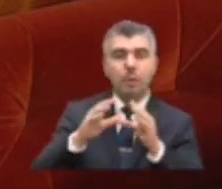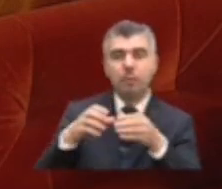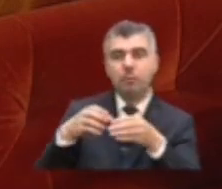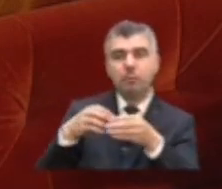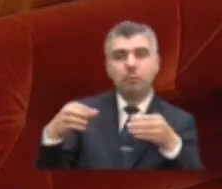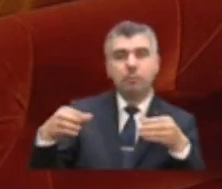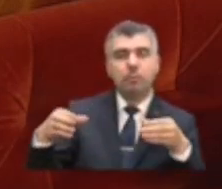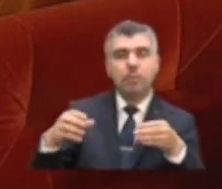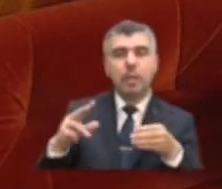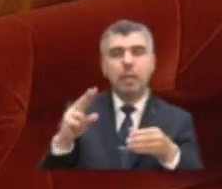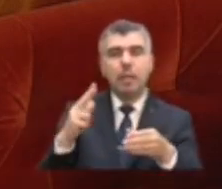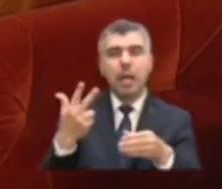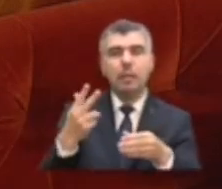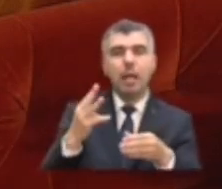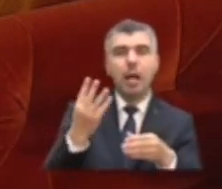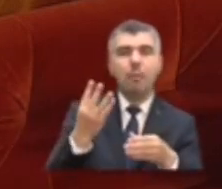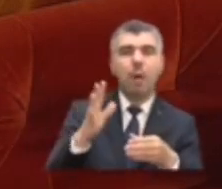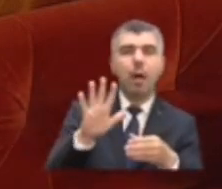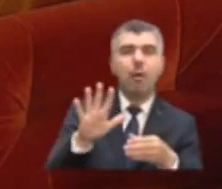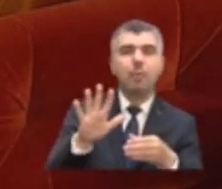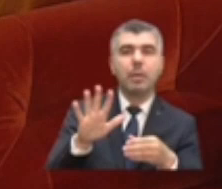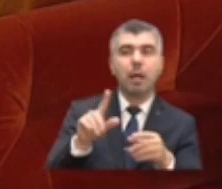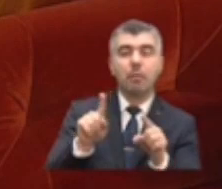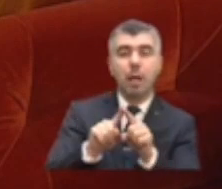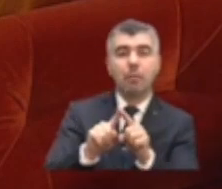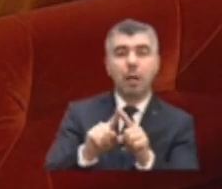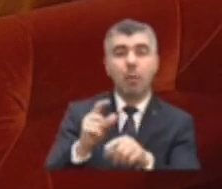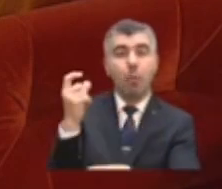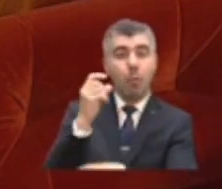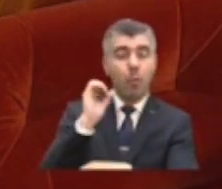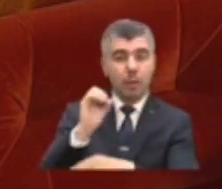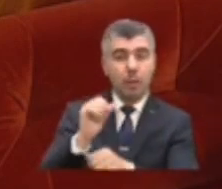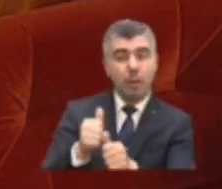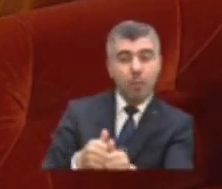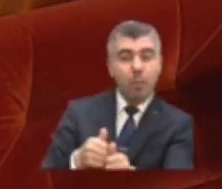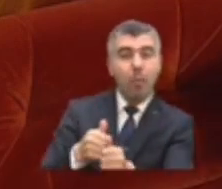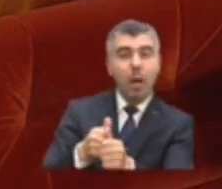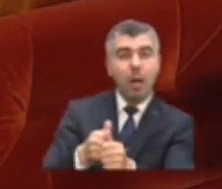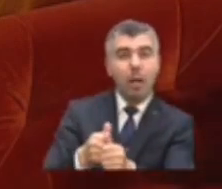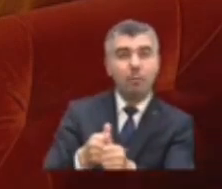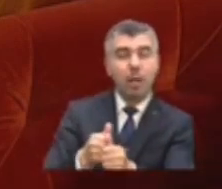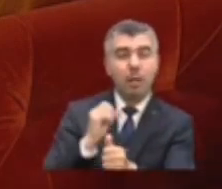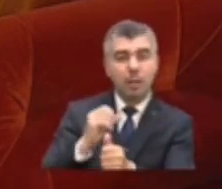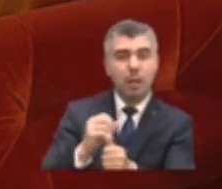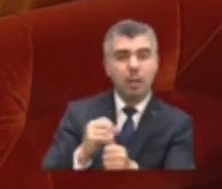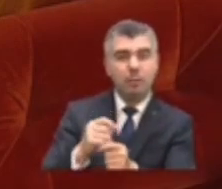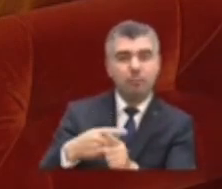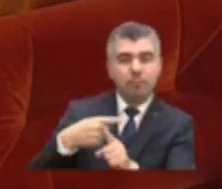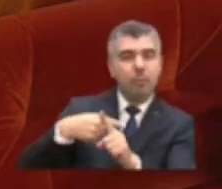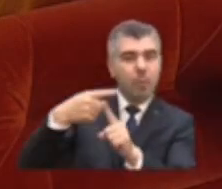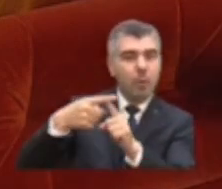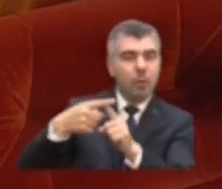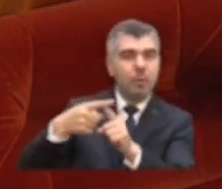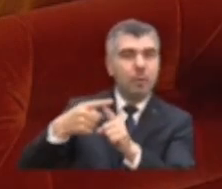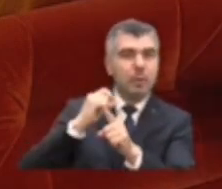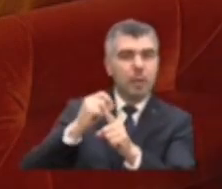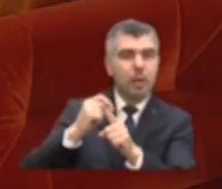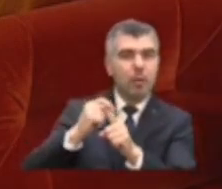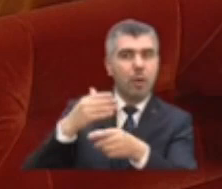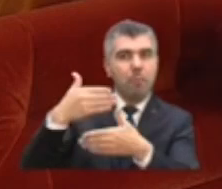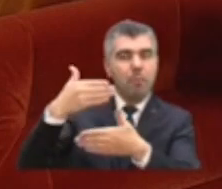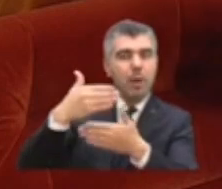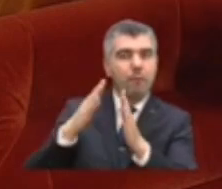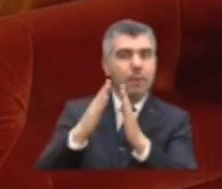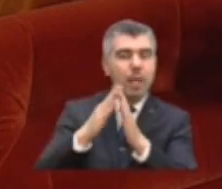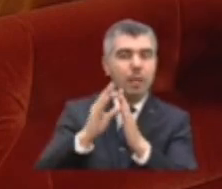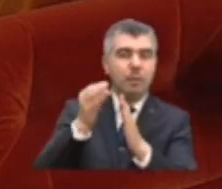الآن فيها 3-4-5 وكيطالبوا بالمسجد. لذلك المواكبة ديال هذا التطور شيء معقول،